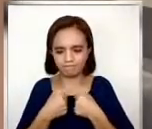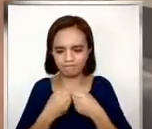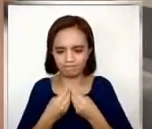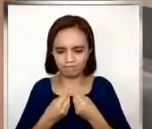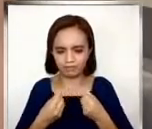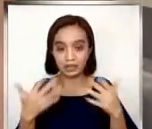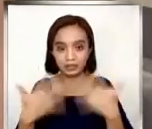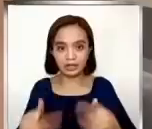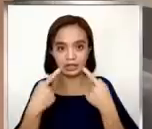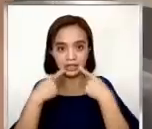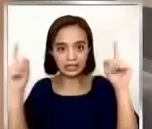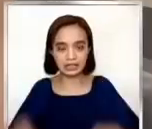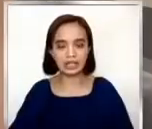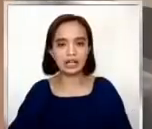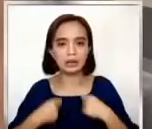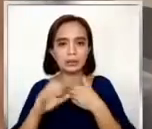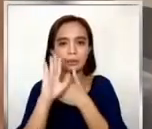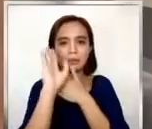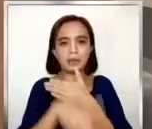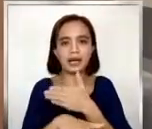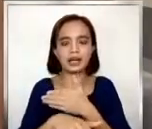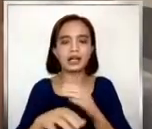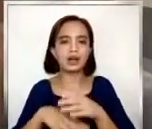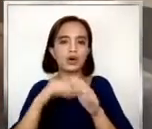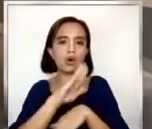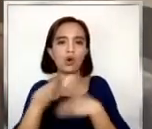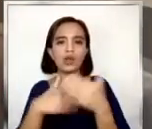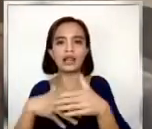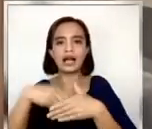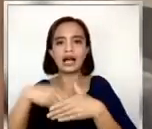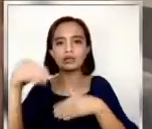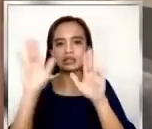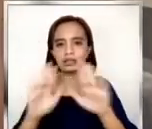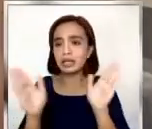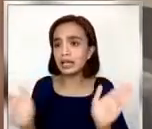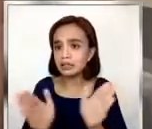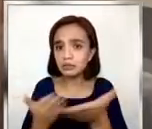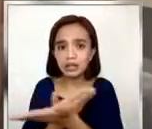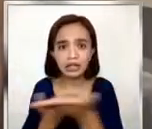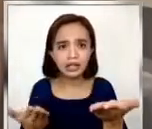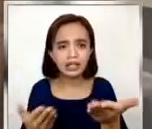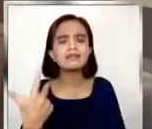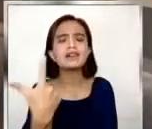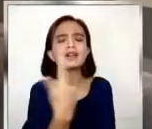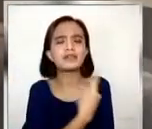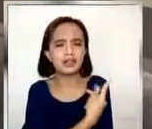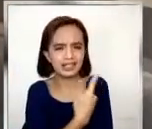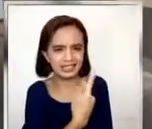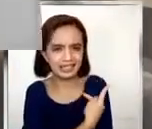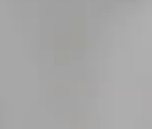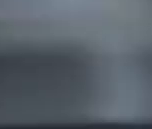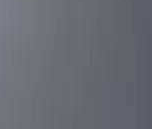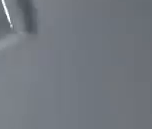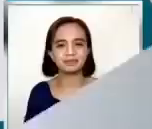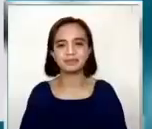sa All Out Sundays at hinihikayat niya ang publiko na magpabakuna. Makichika kay Nelson